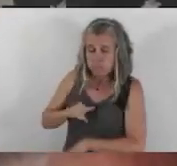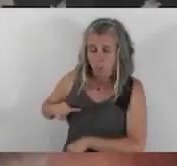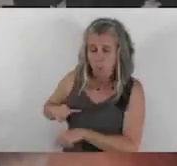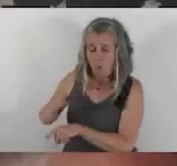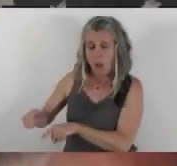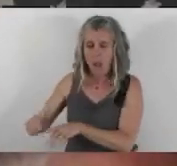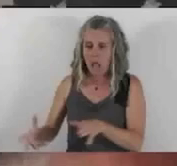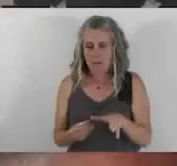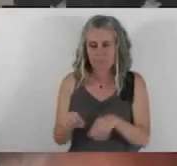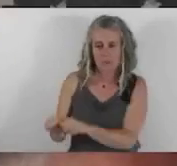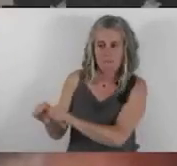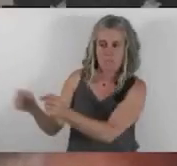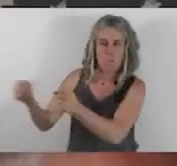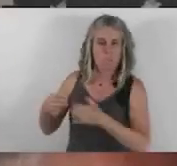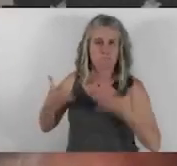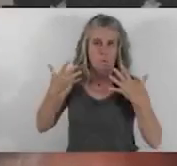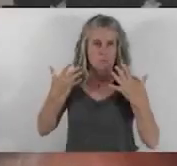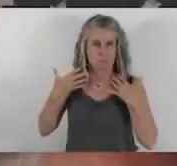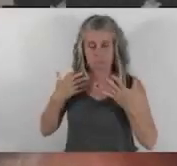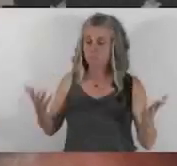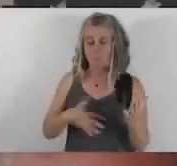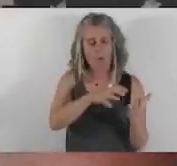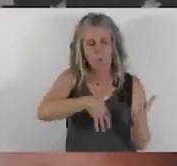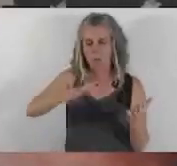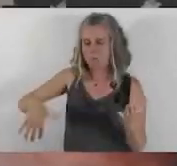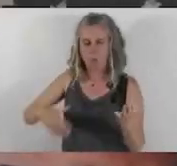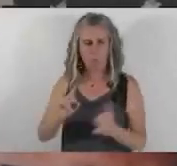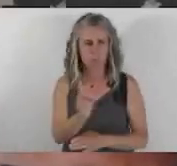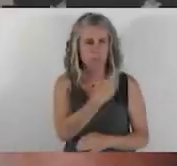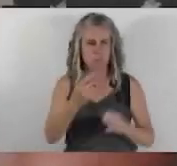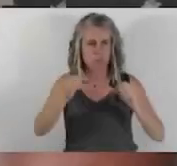obtenu un avis favorable de la Commission.